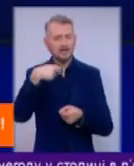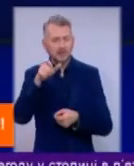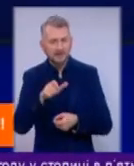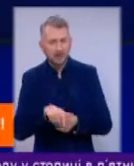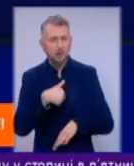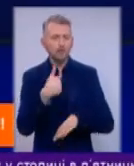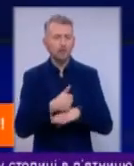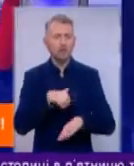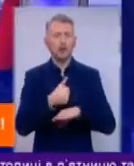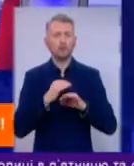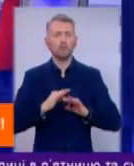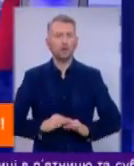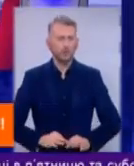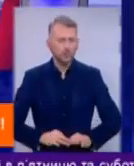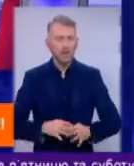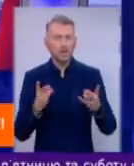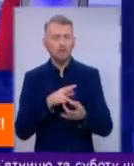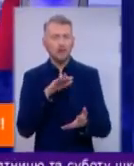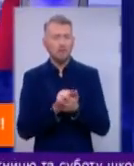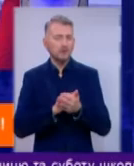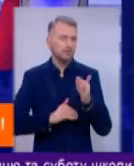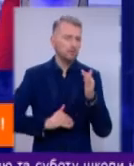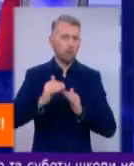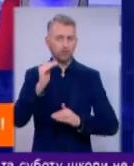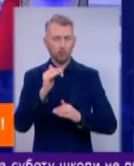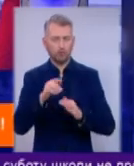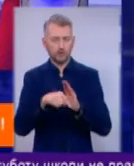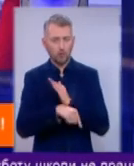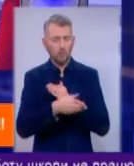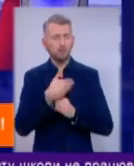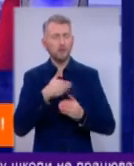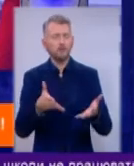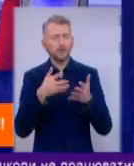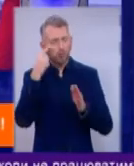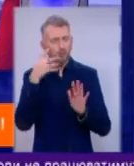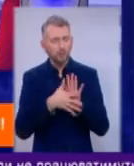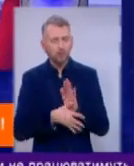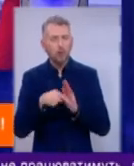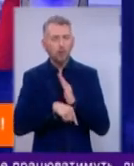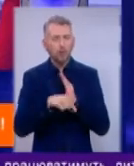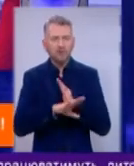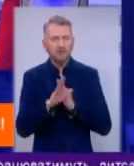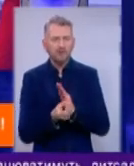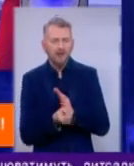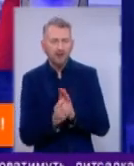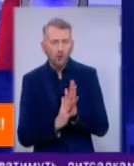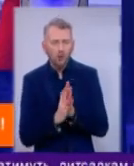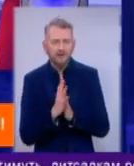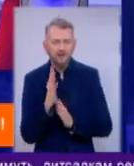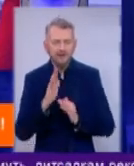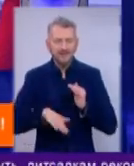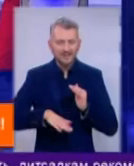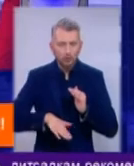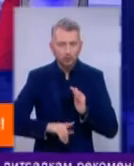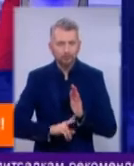Генеральної прокуратури і так далі. Треба займатися топ-корупцією. Тому що ми чітко розуміємо, що корупція не росте знизу. Вона покривається зверху. І